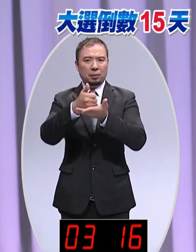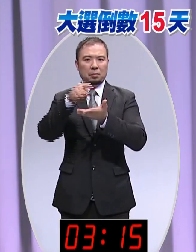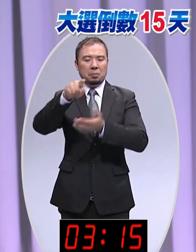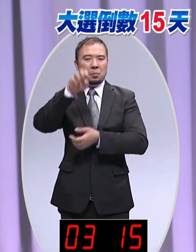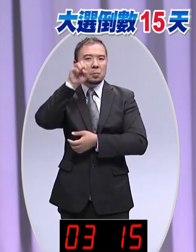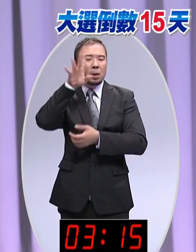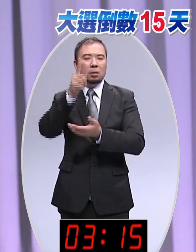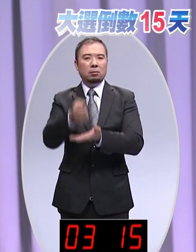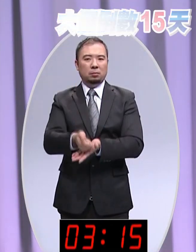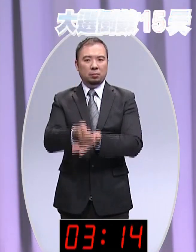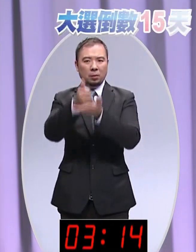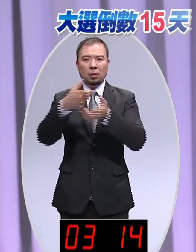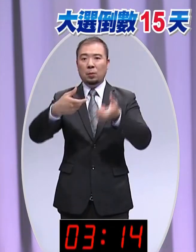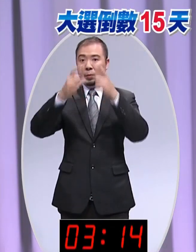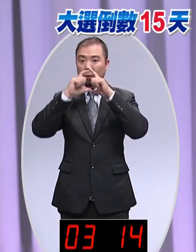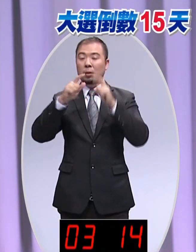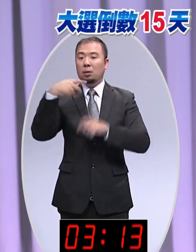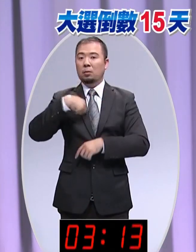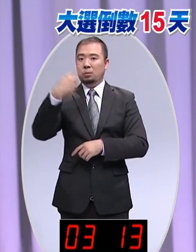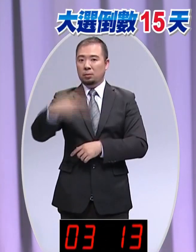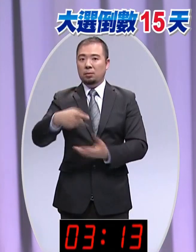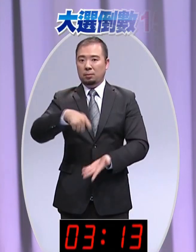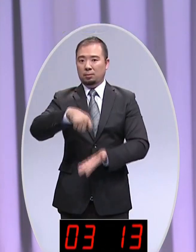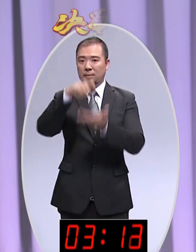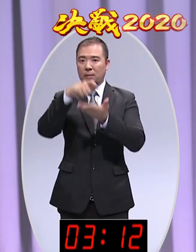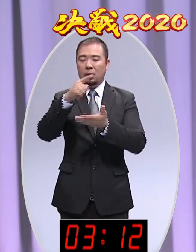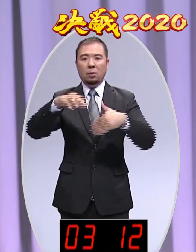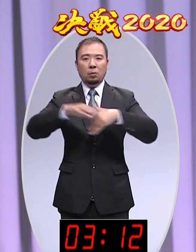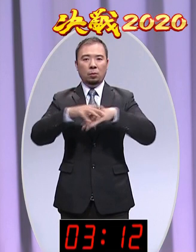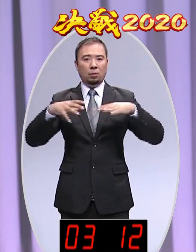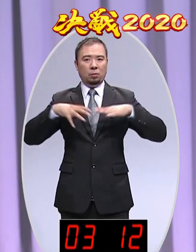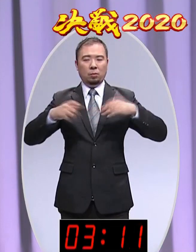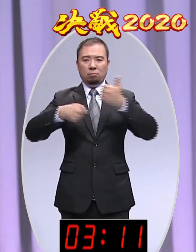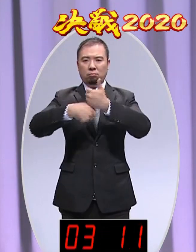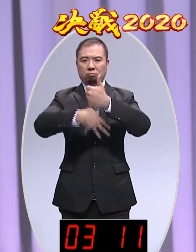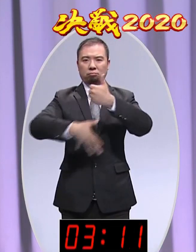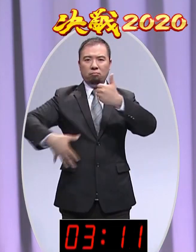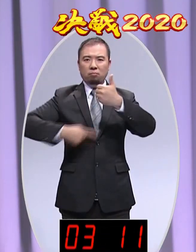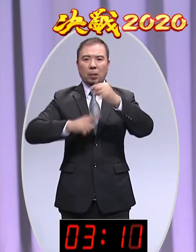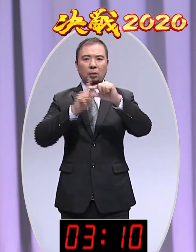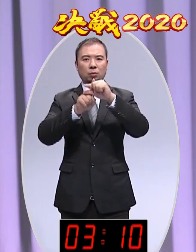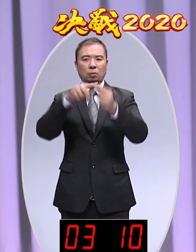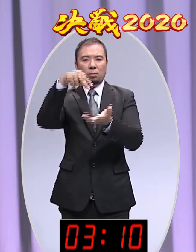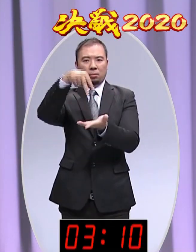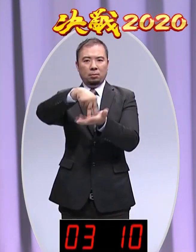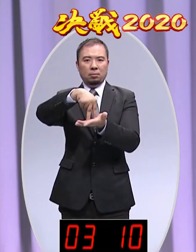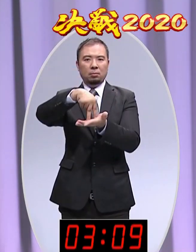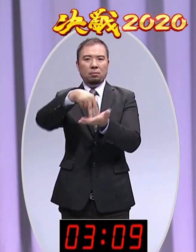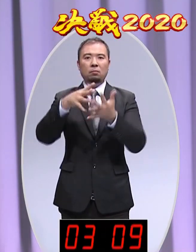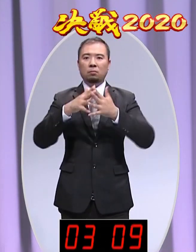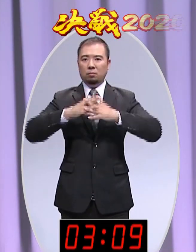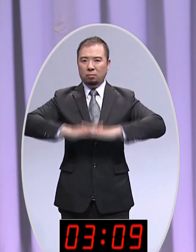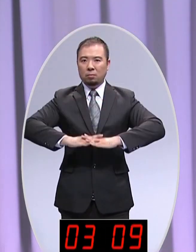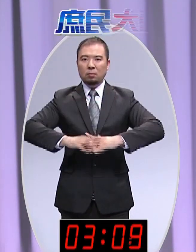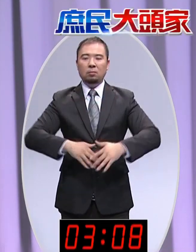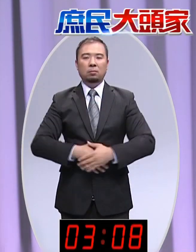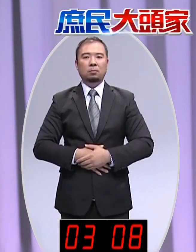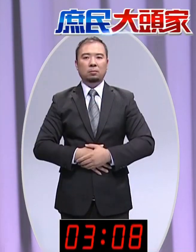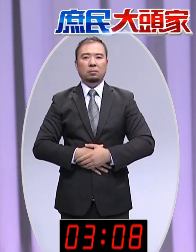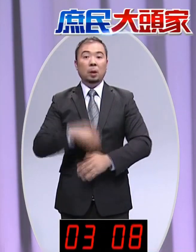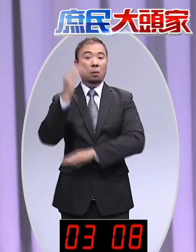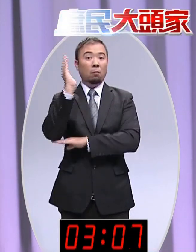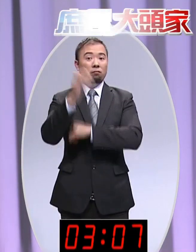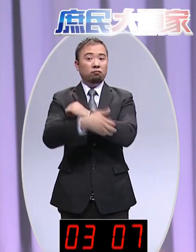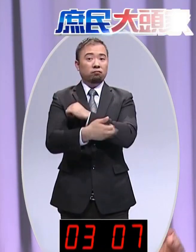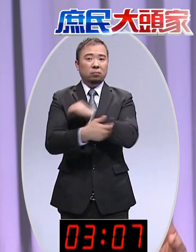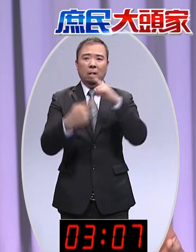国家安定的基础在文官制度的中立稳定，文官体制，公务人员的专业和